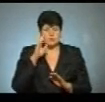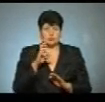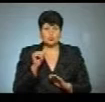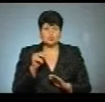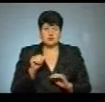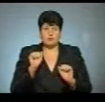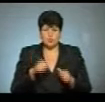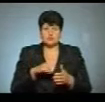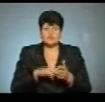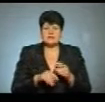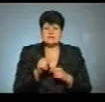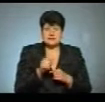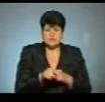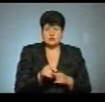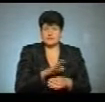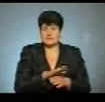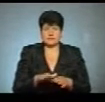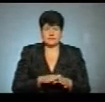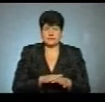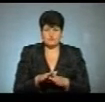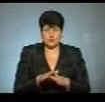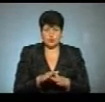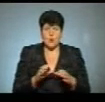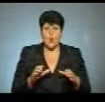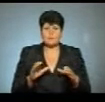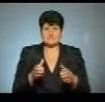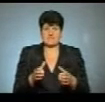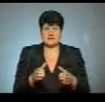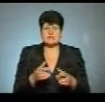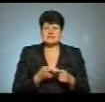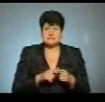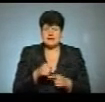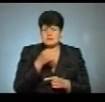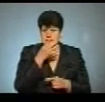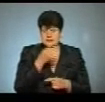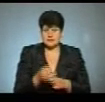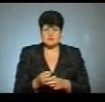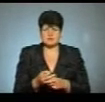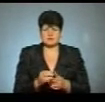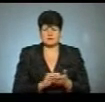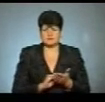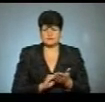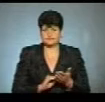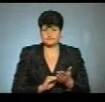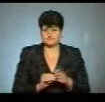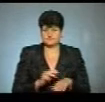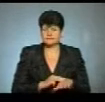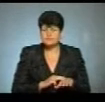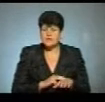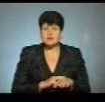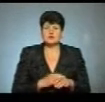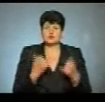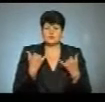можуть оштрафувати за те, що він не дотримався обсервації. Про це розповів речник Нацполіції області Сергій Крета. За його